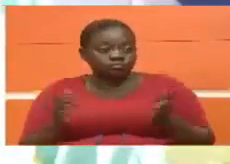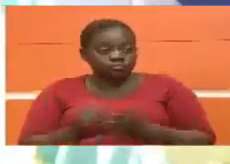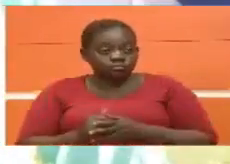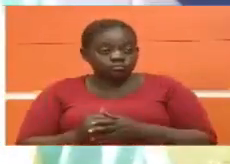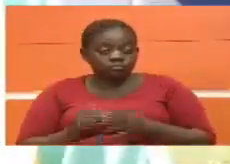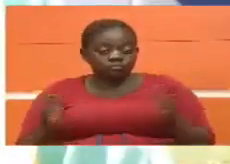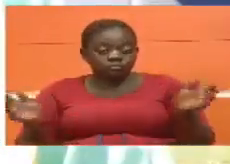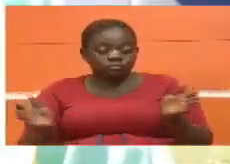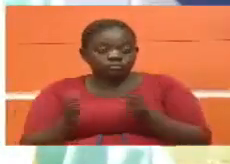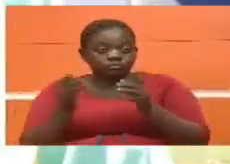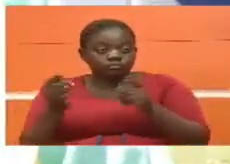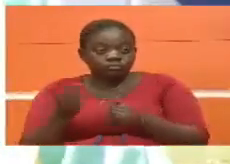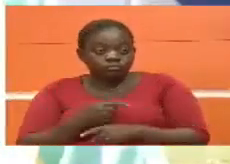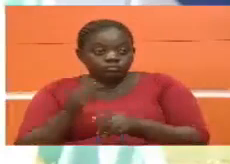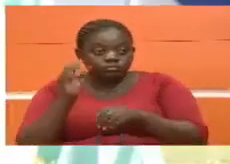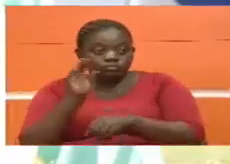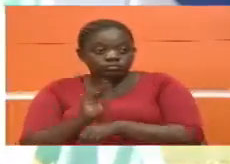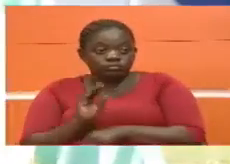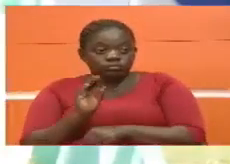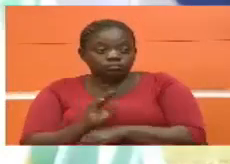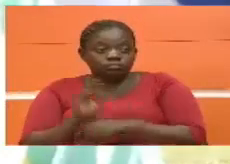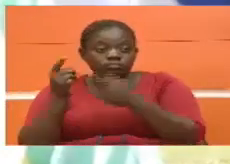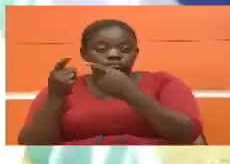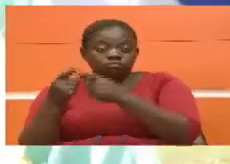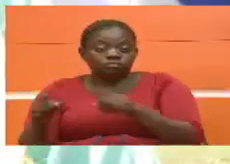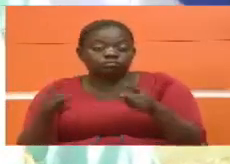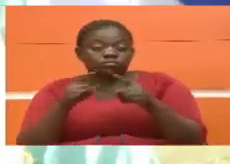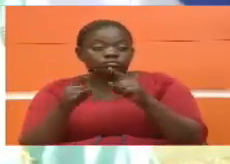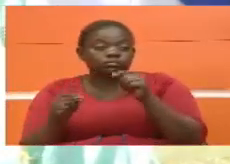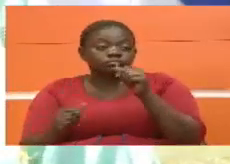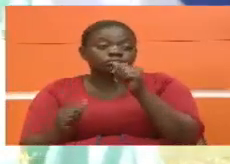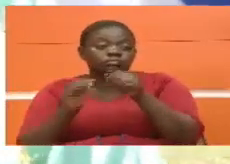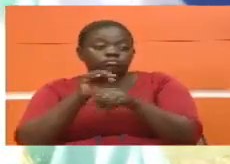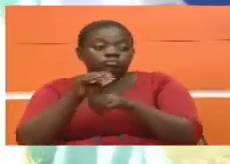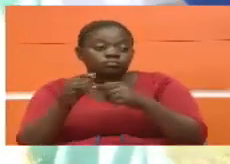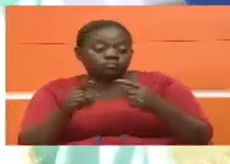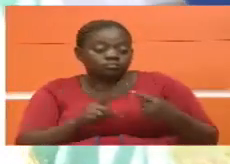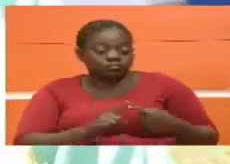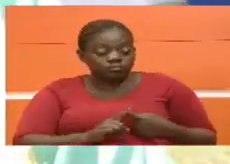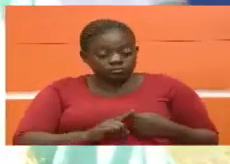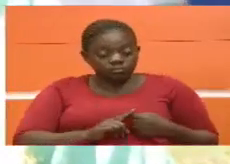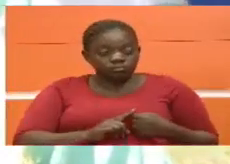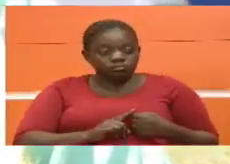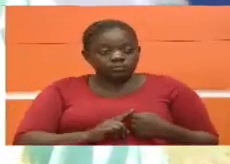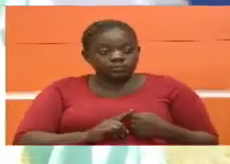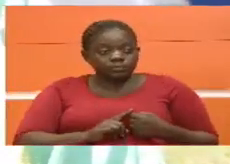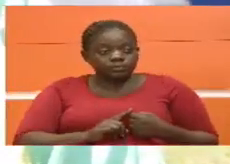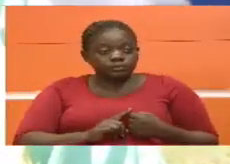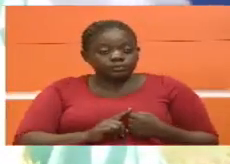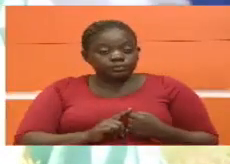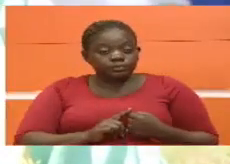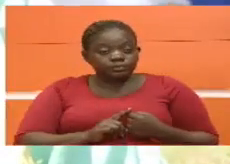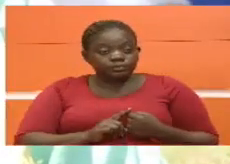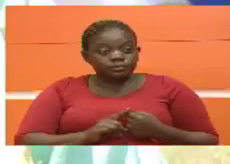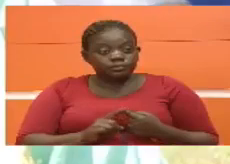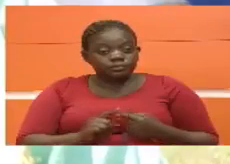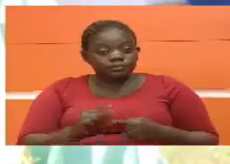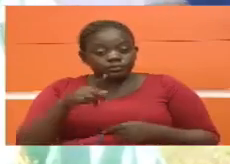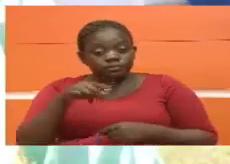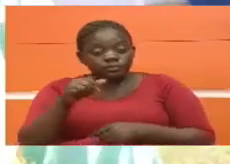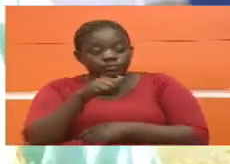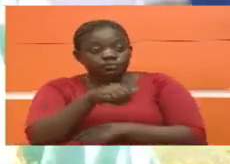Bakuŋŋaanya okuva mu makanisa gaffe ag'enjawulo agakolebwa obulabirizi buno obw'e Namirembe ne tugenda mu buli